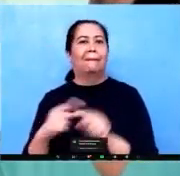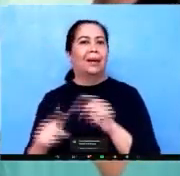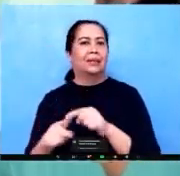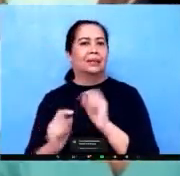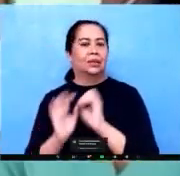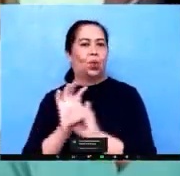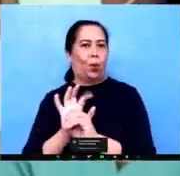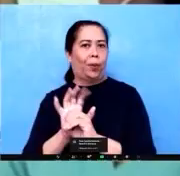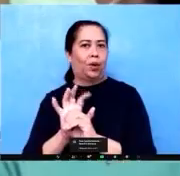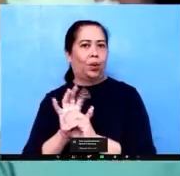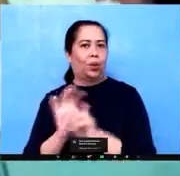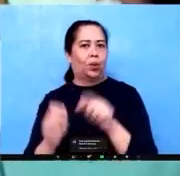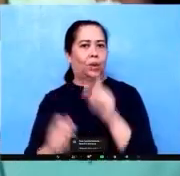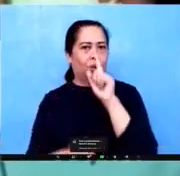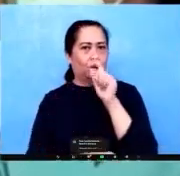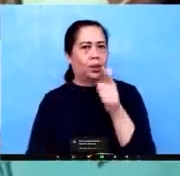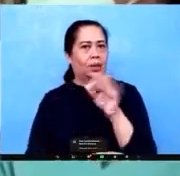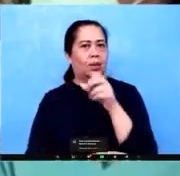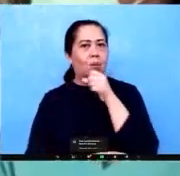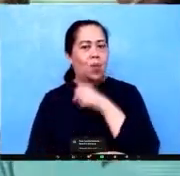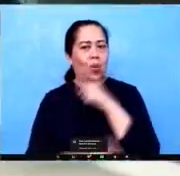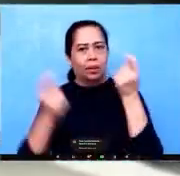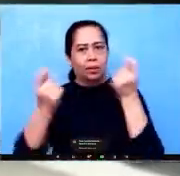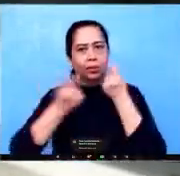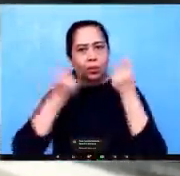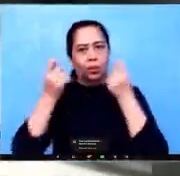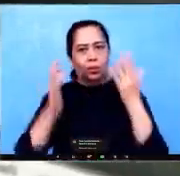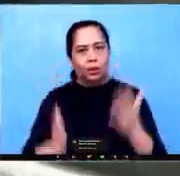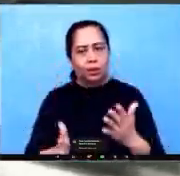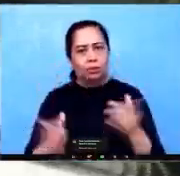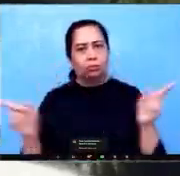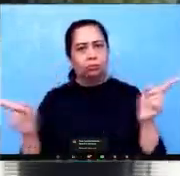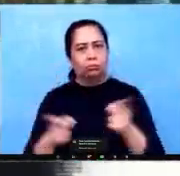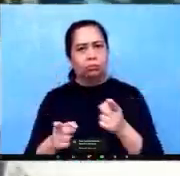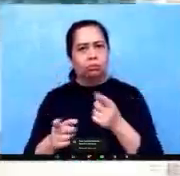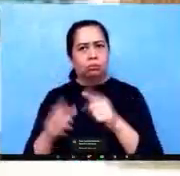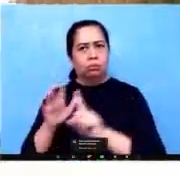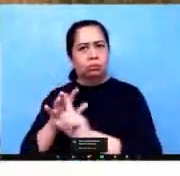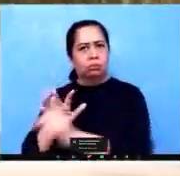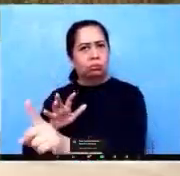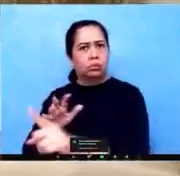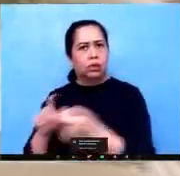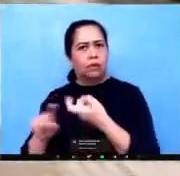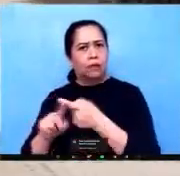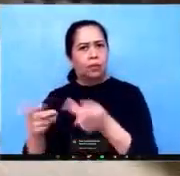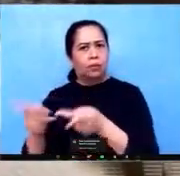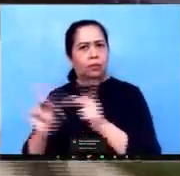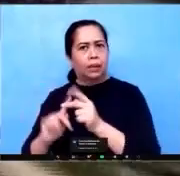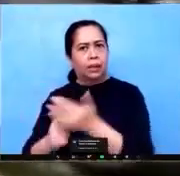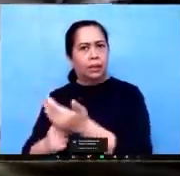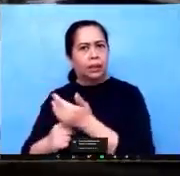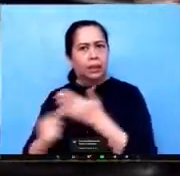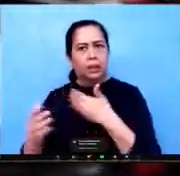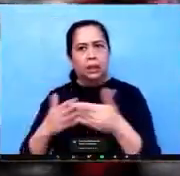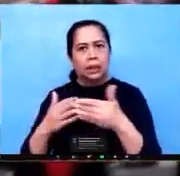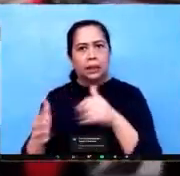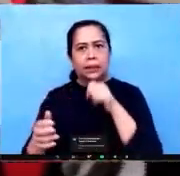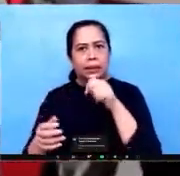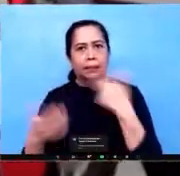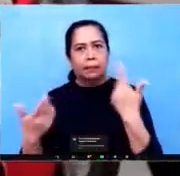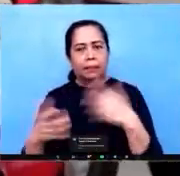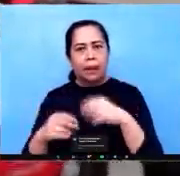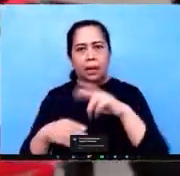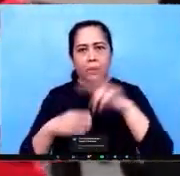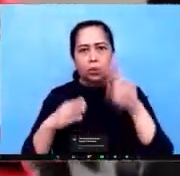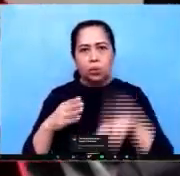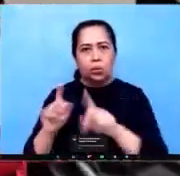ang 29 years old na turista. Bigla na lang daw itong umalis sa quarantine facility kahit hindi pa lumalabas ang result ng kanyang